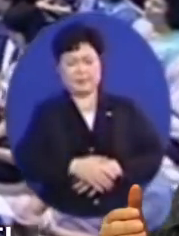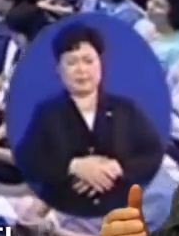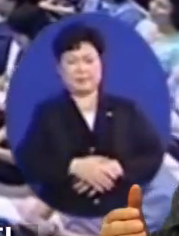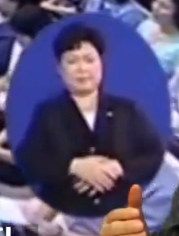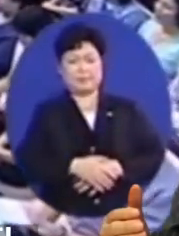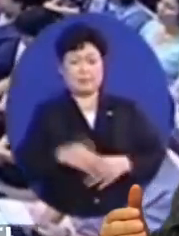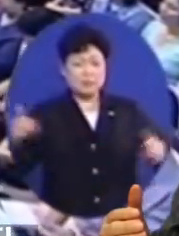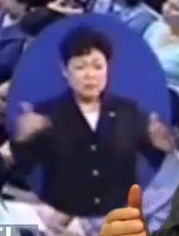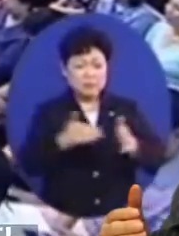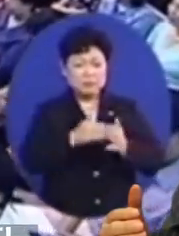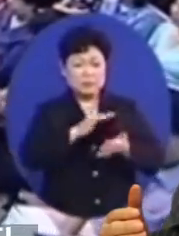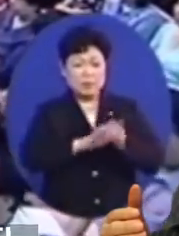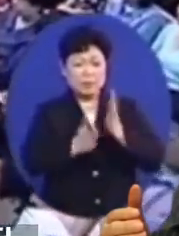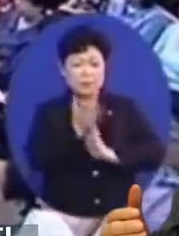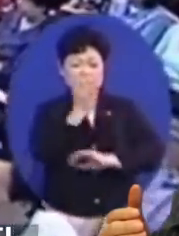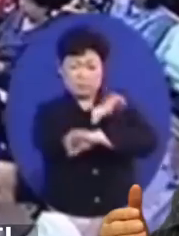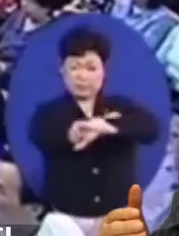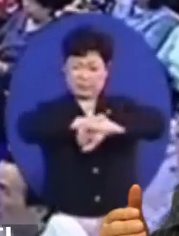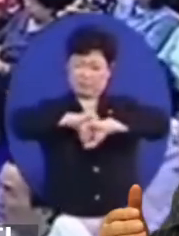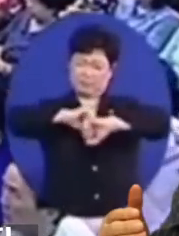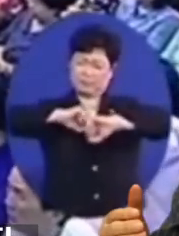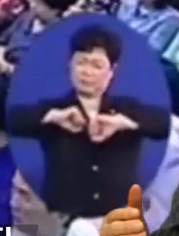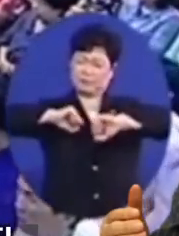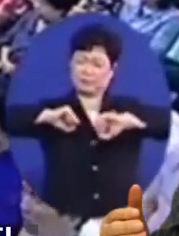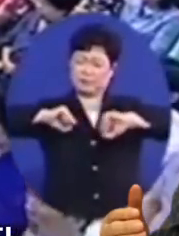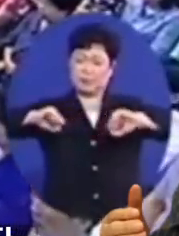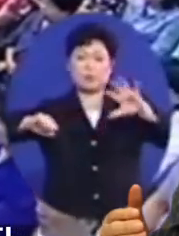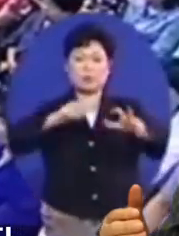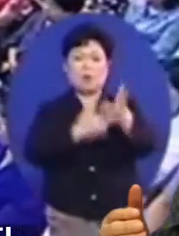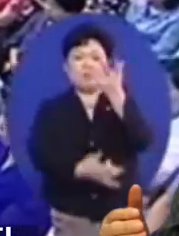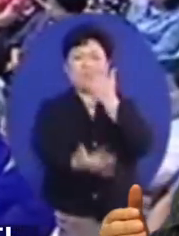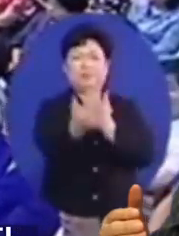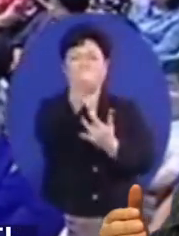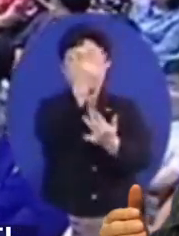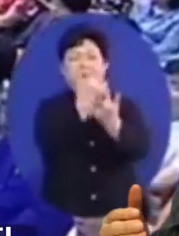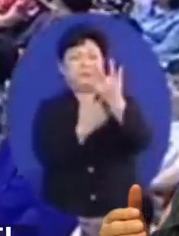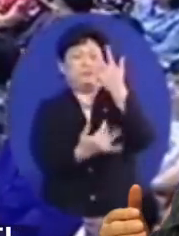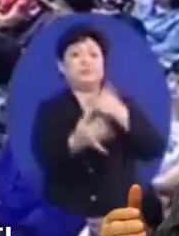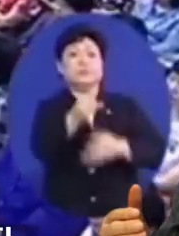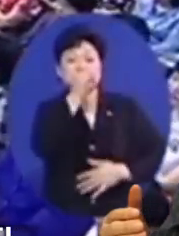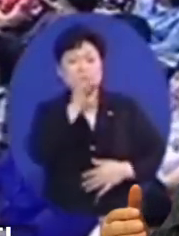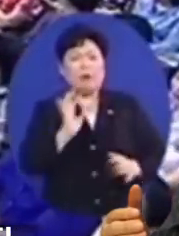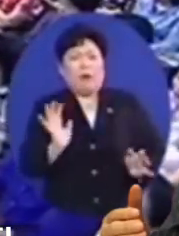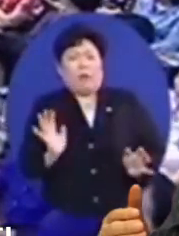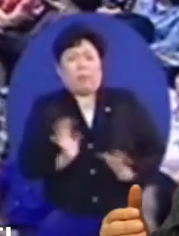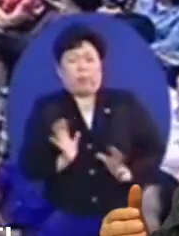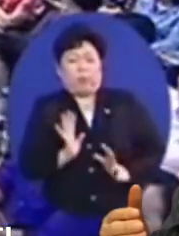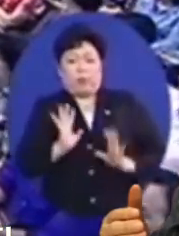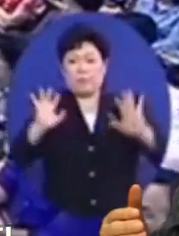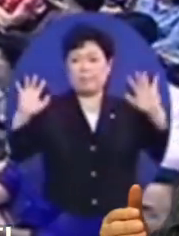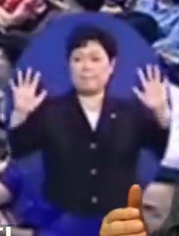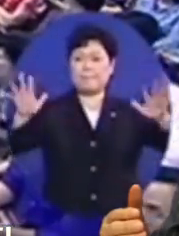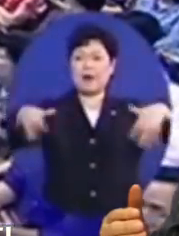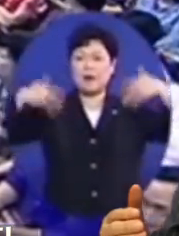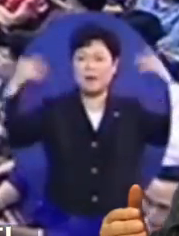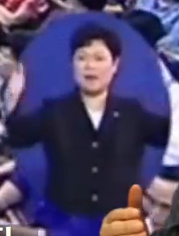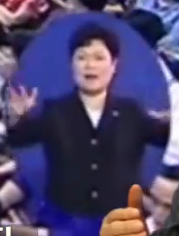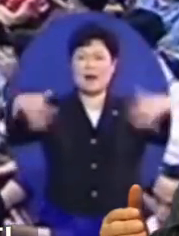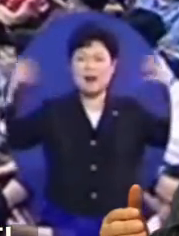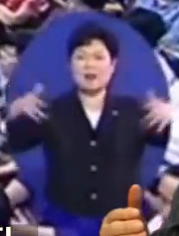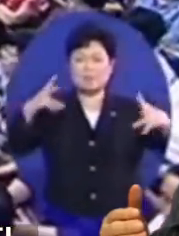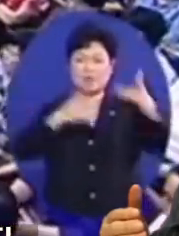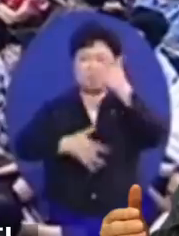끝이 보이지 않은 병원에 큰 불이 났어요. 화염이 충천하고 무서운 속도로 바람을 타고 불이